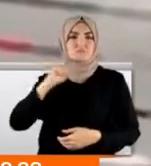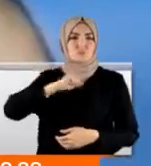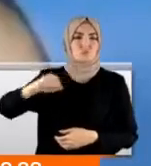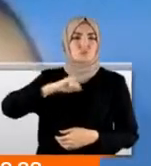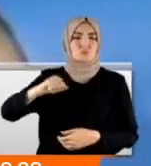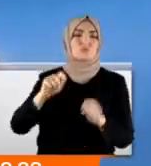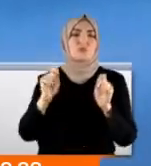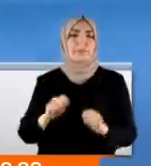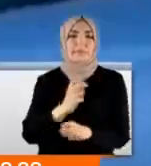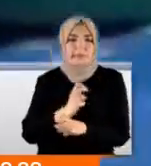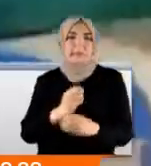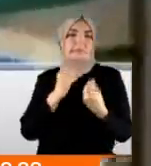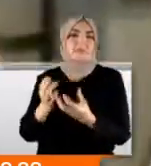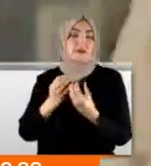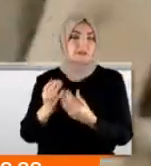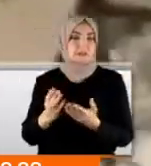savurdular.